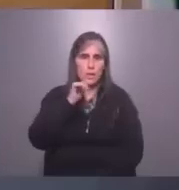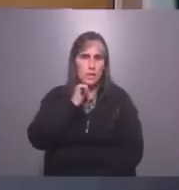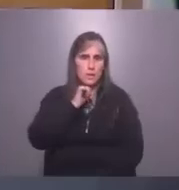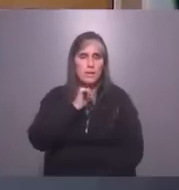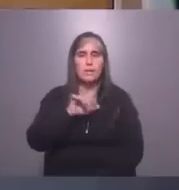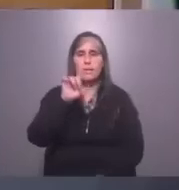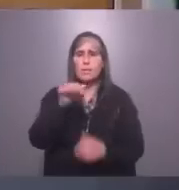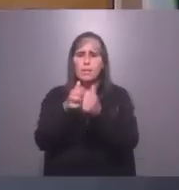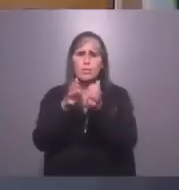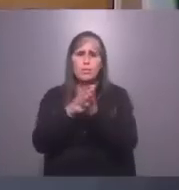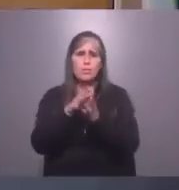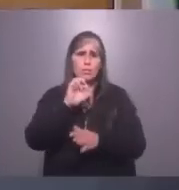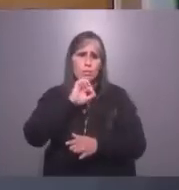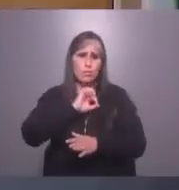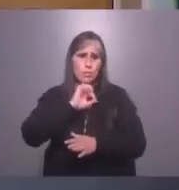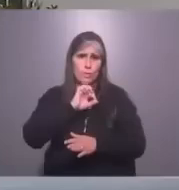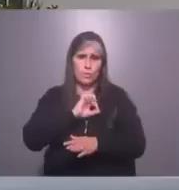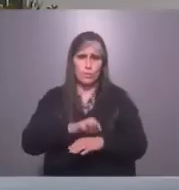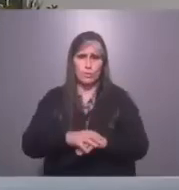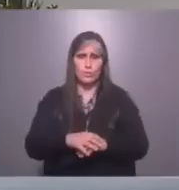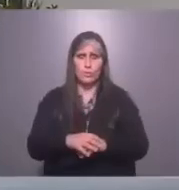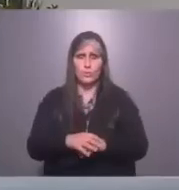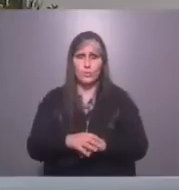ceux qui ont la charge de ton peuple.